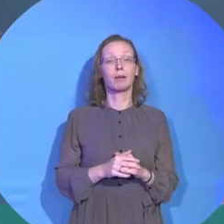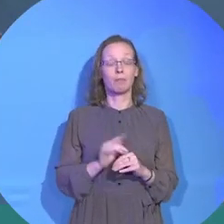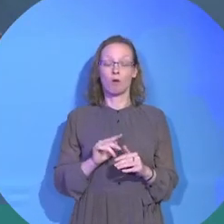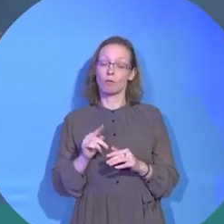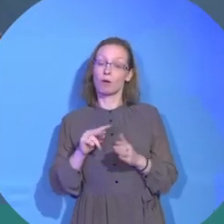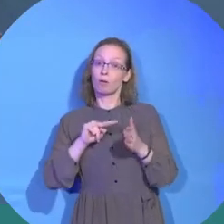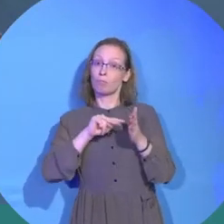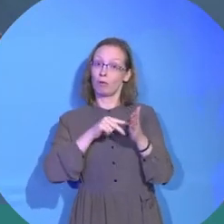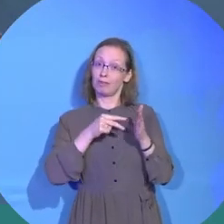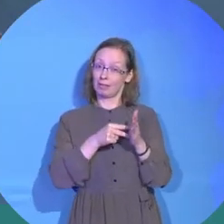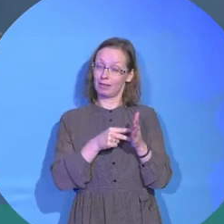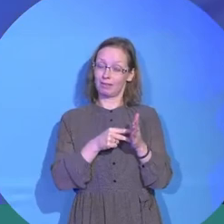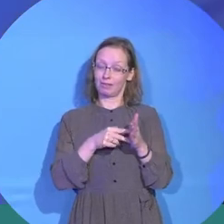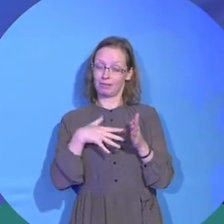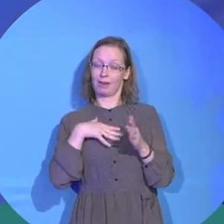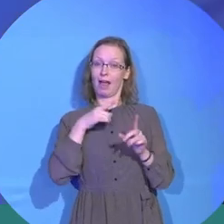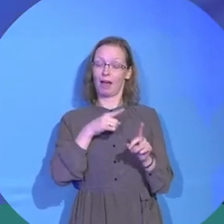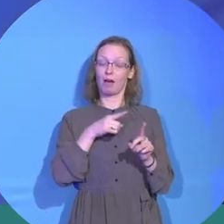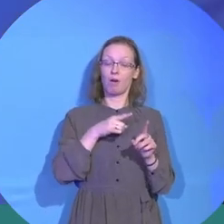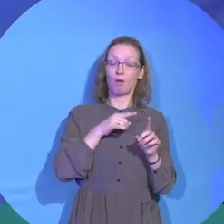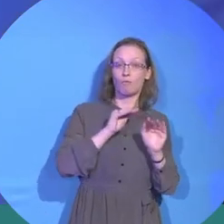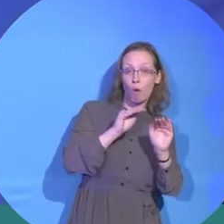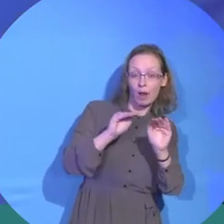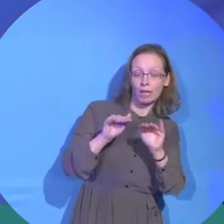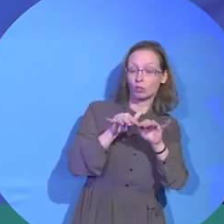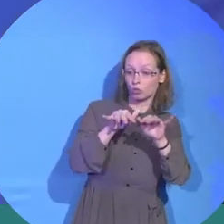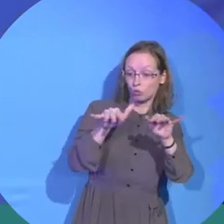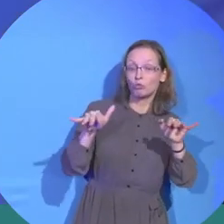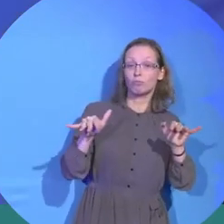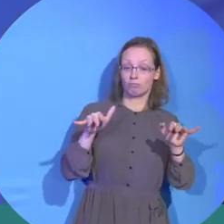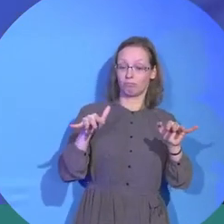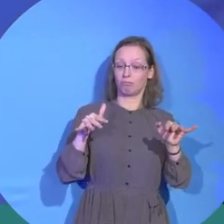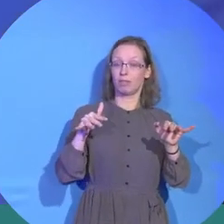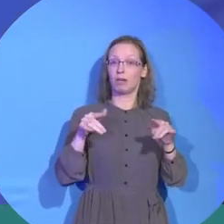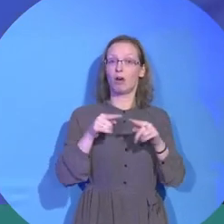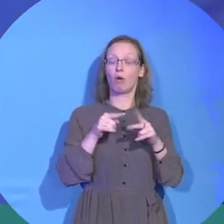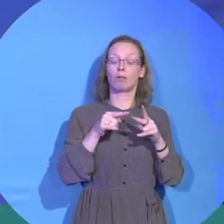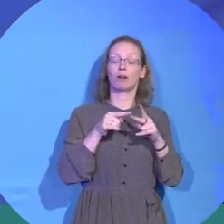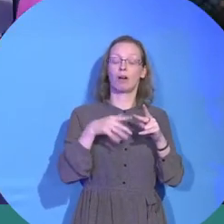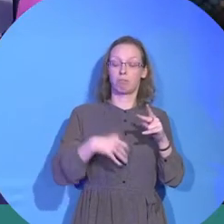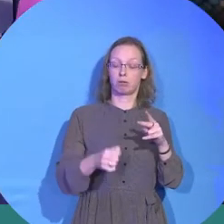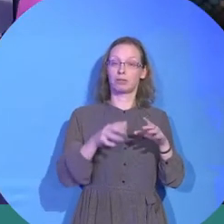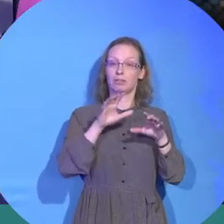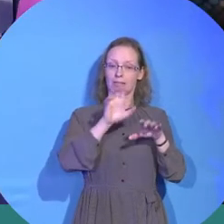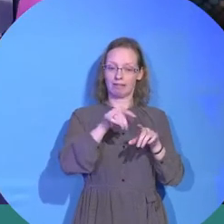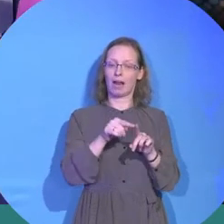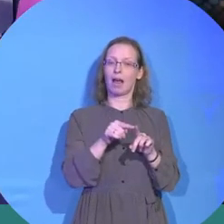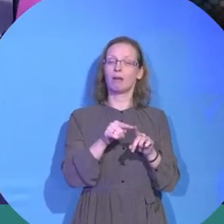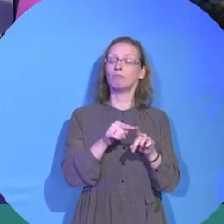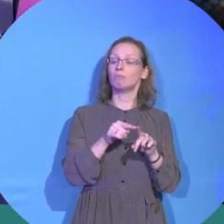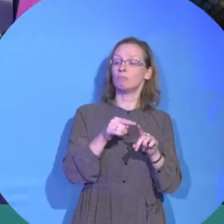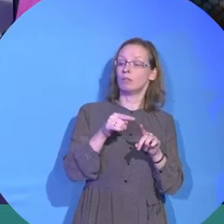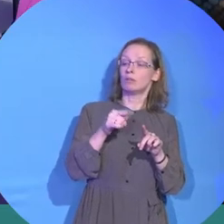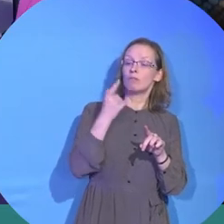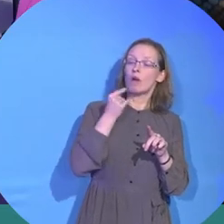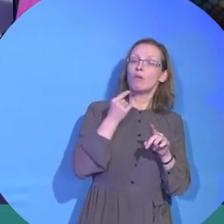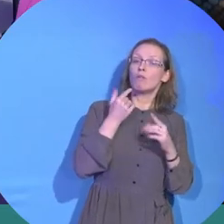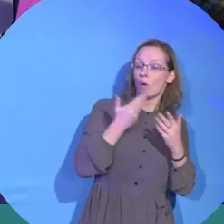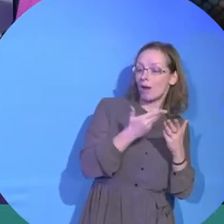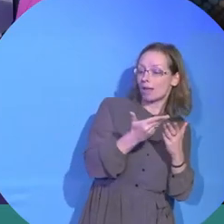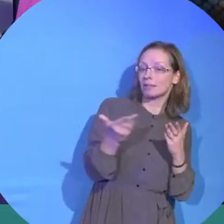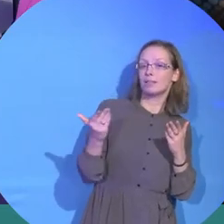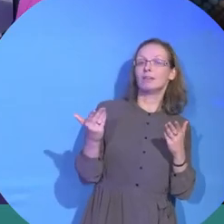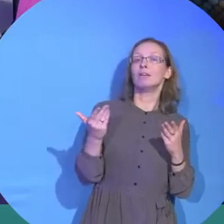is er. Namelijk in de abortuscentra wordt er voorlichting gegeven en krijgen vrouwen een eerlijke keuze waarin ze gebalanceerd kunnen